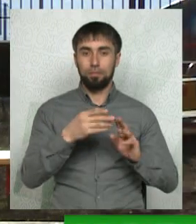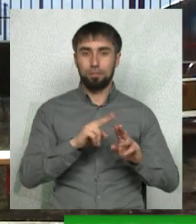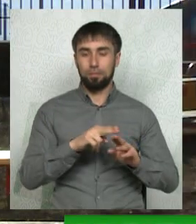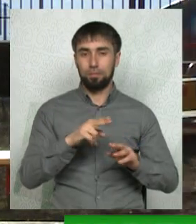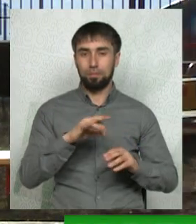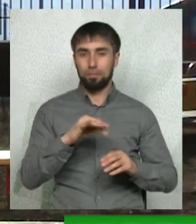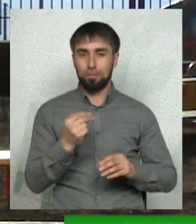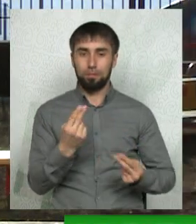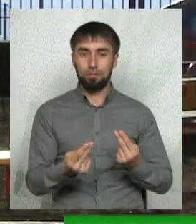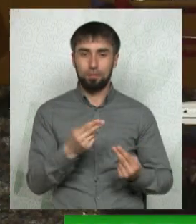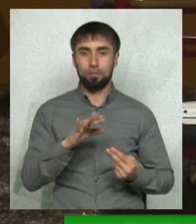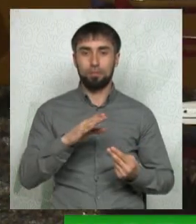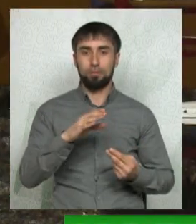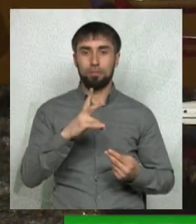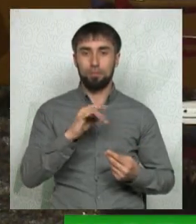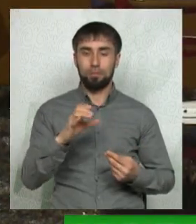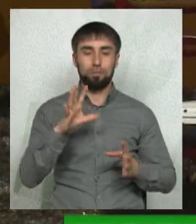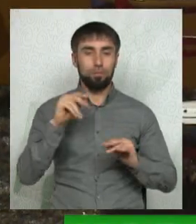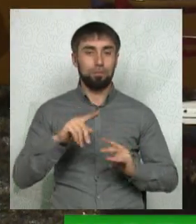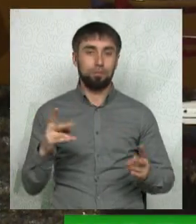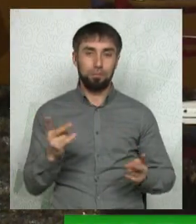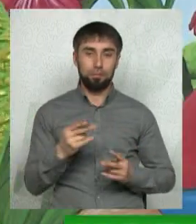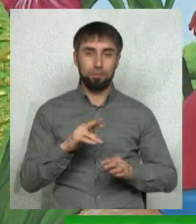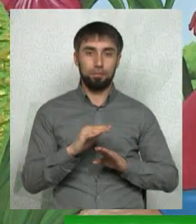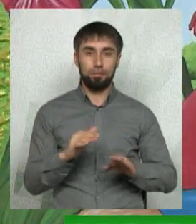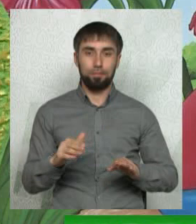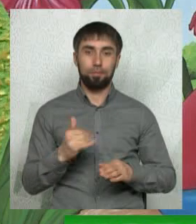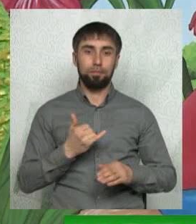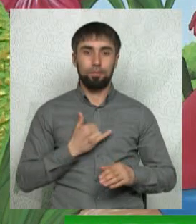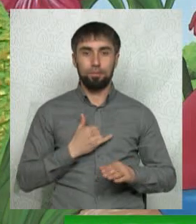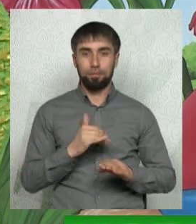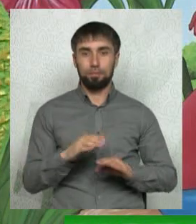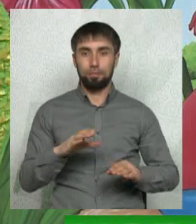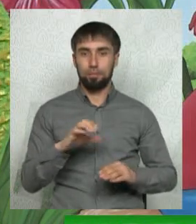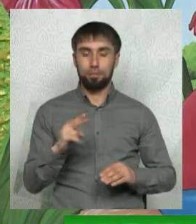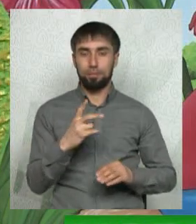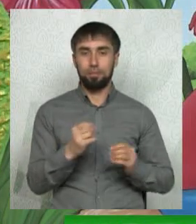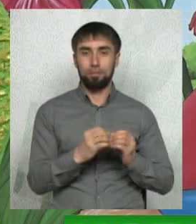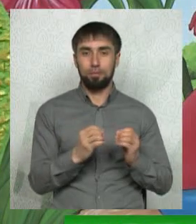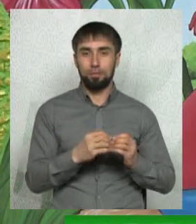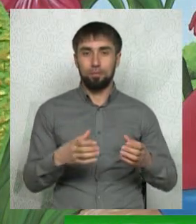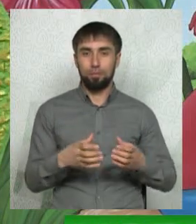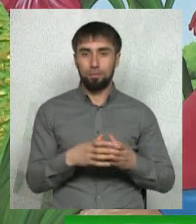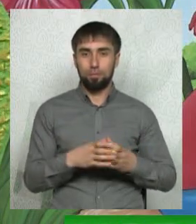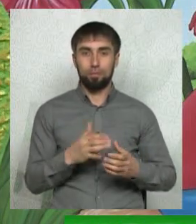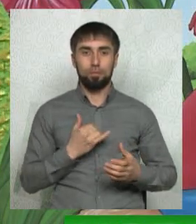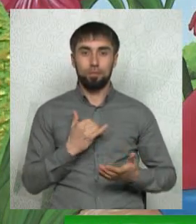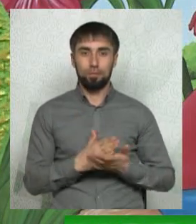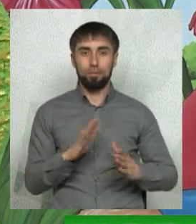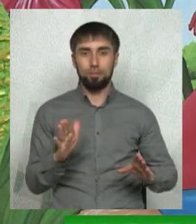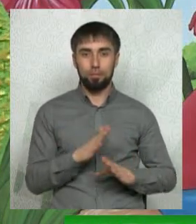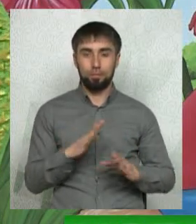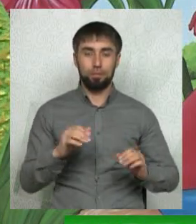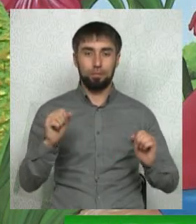и не только. Словом, все необходимое для детишек. У нас детский сад на 10 групп. У нас есть и